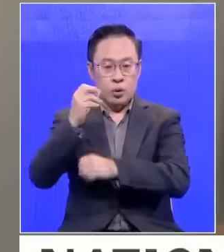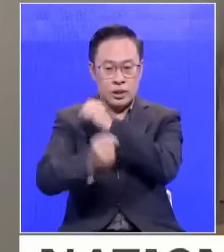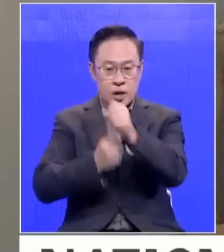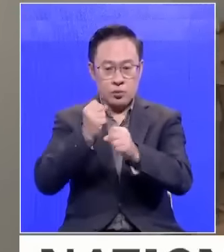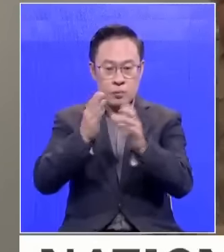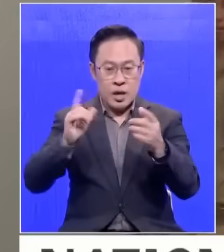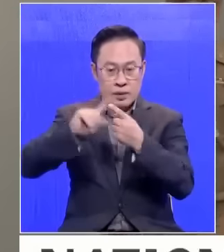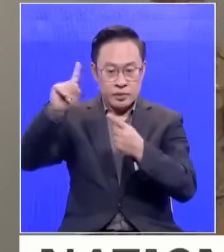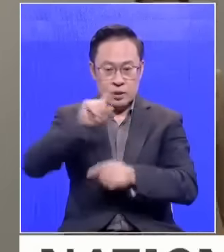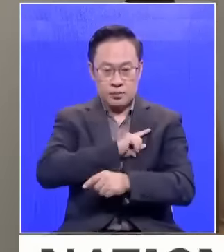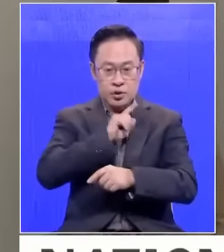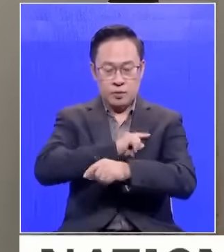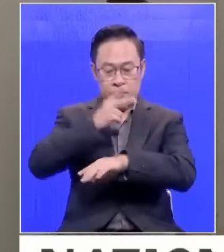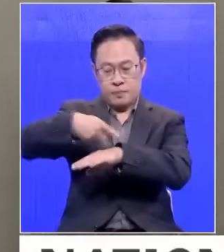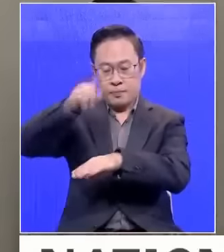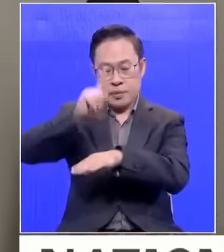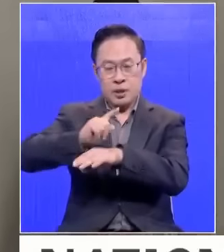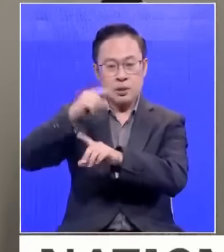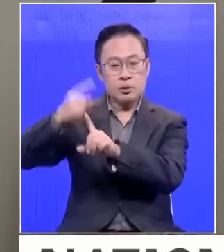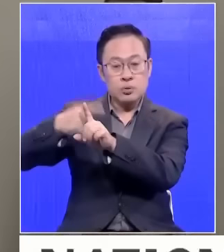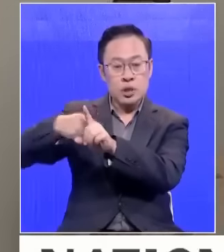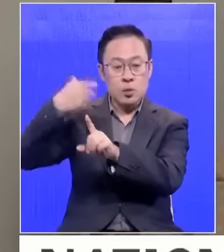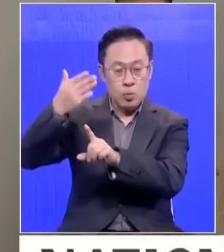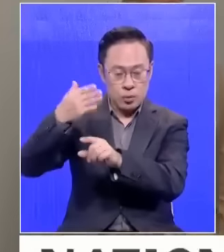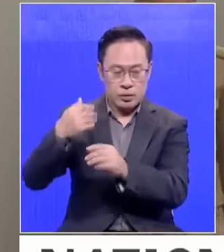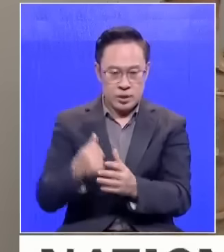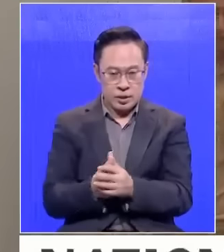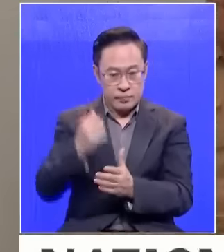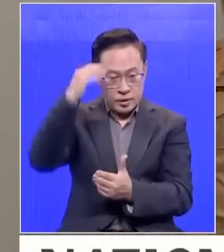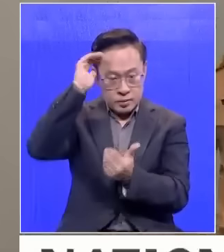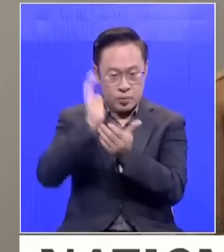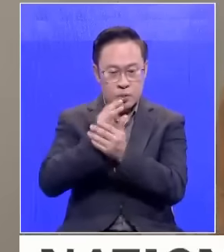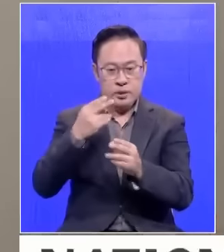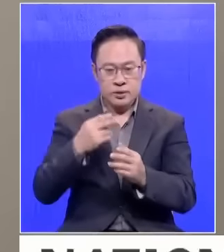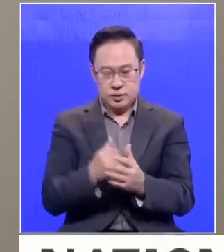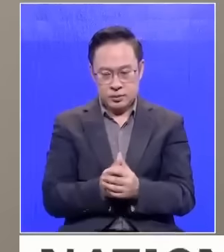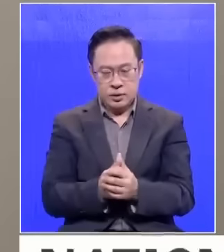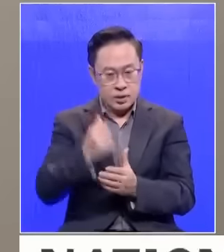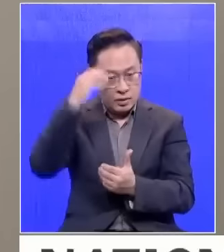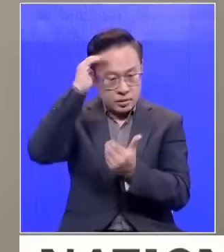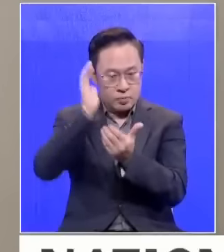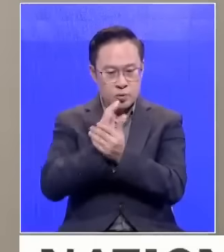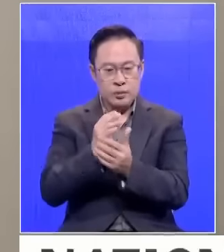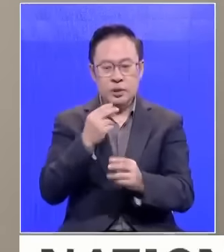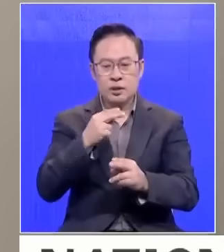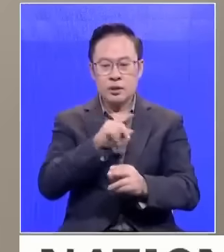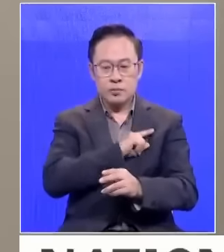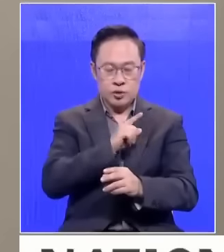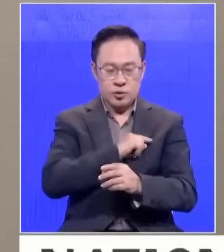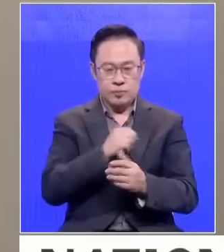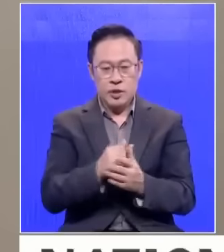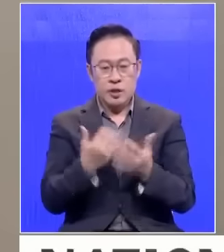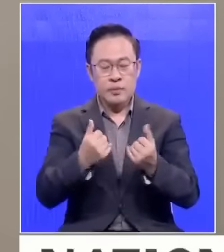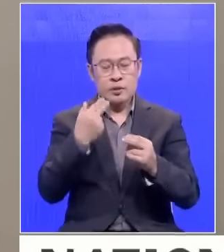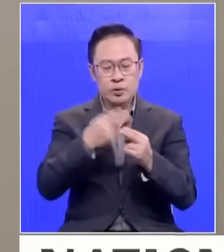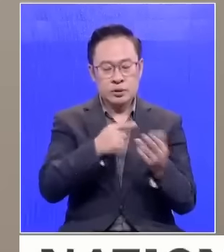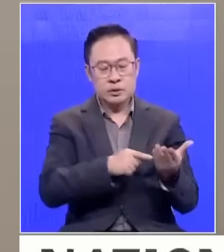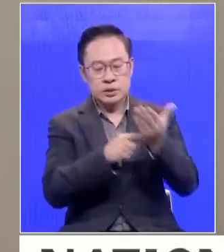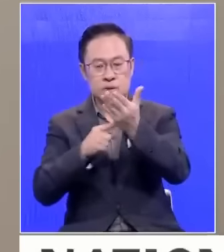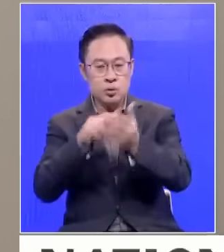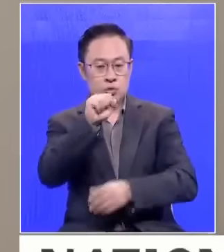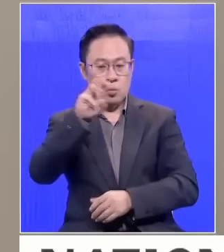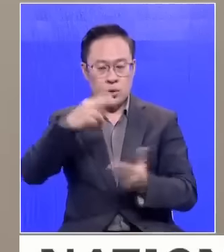สุดทำหน้าที่ประธานการประชุมครับโดยการเลือกตำแหน่งประธานวุฒิสภาในวันนี้นะครับมีสวเสนอมา3รายชื่อครับได้